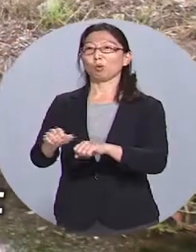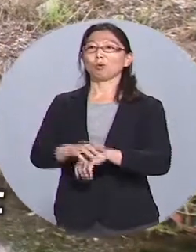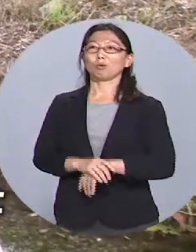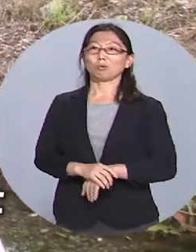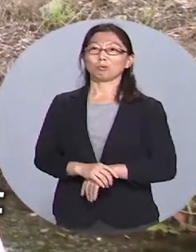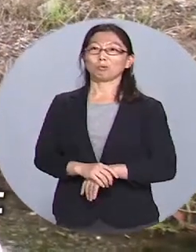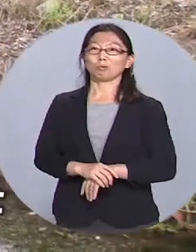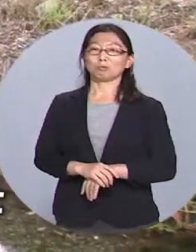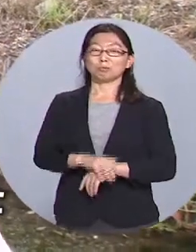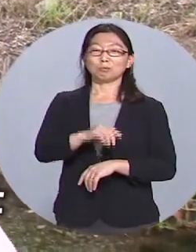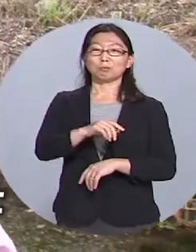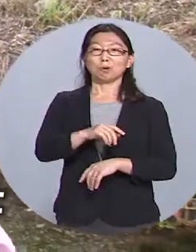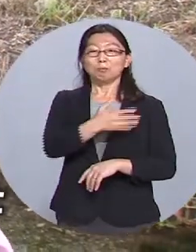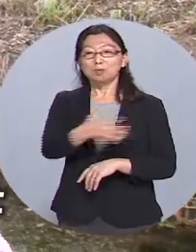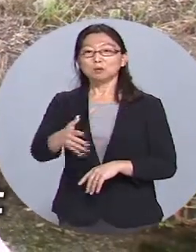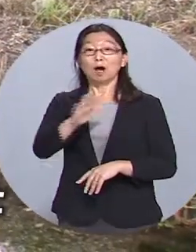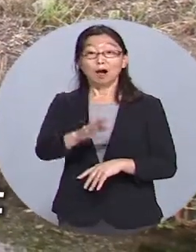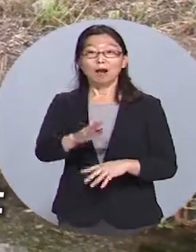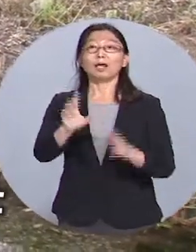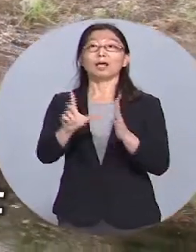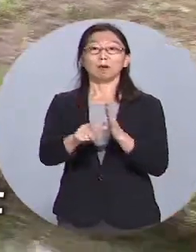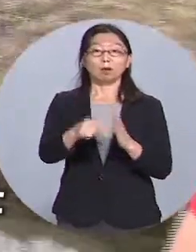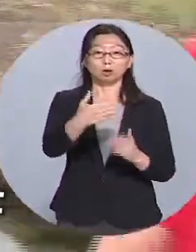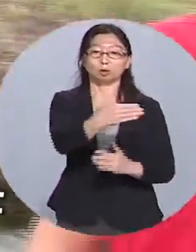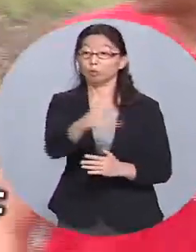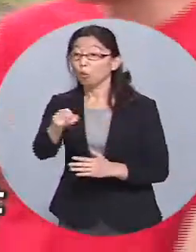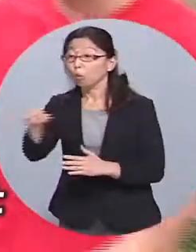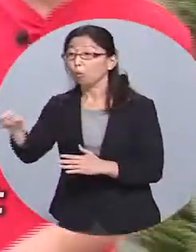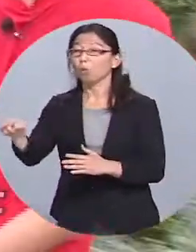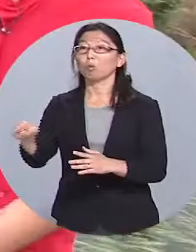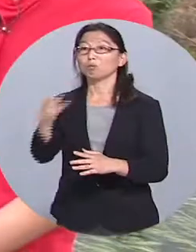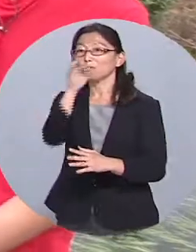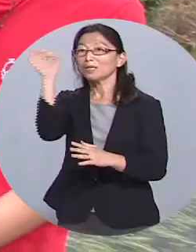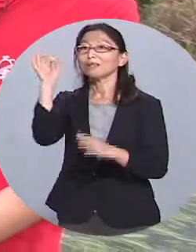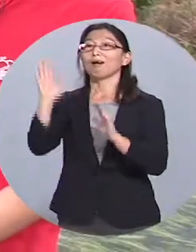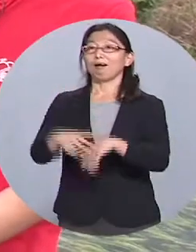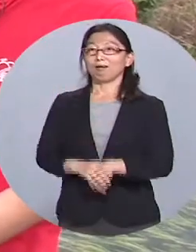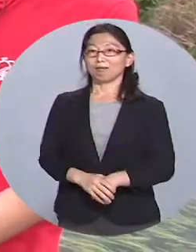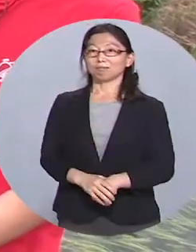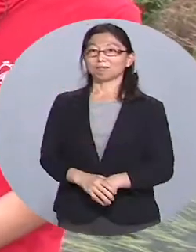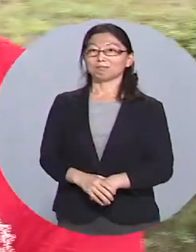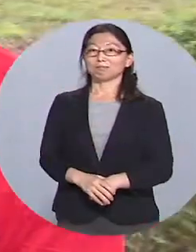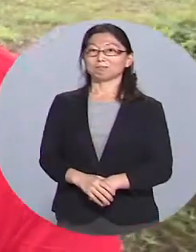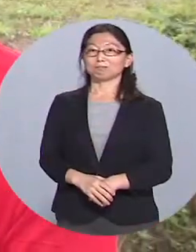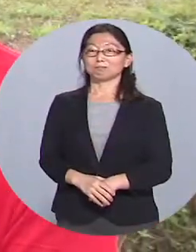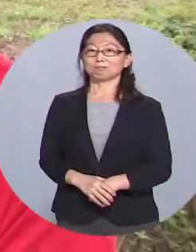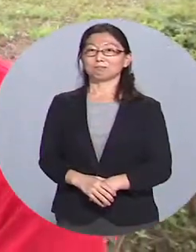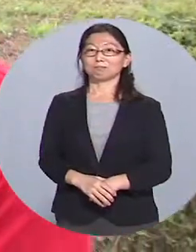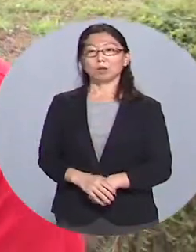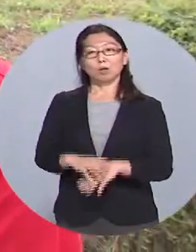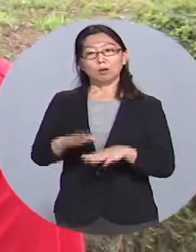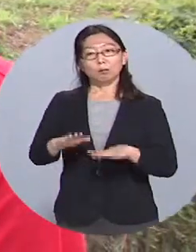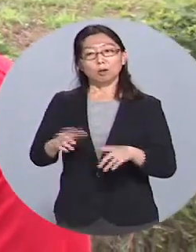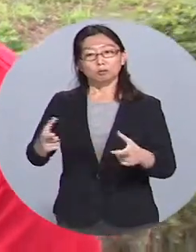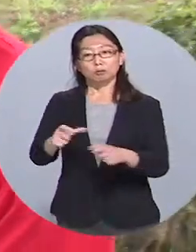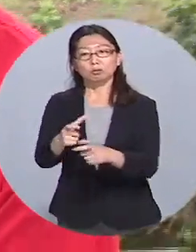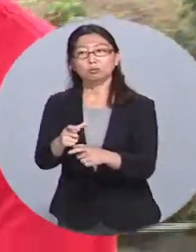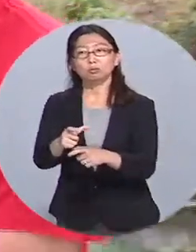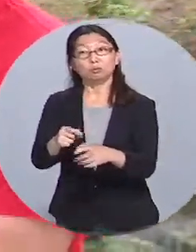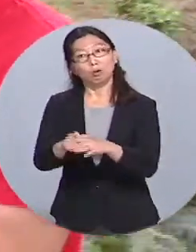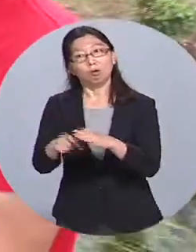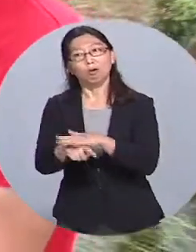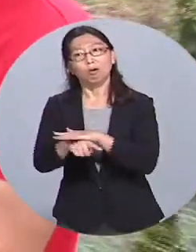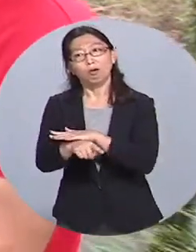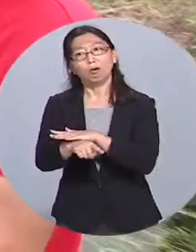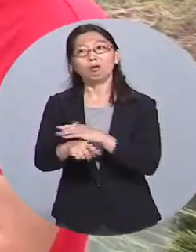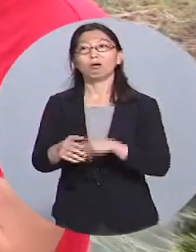はい、 どこ行っても水のあるところにはどこにもいたんですって。 へ ー、昔の人が言うには。 なんで少なくなっちゃったんですか。